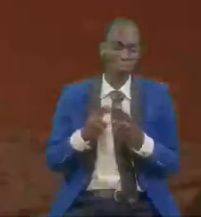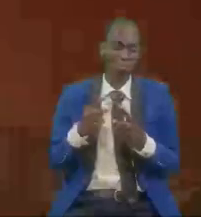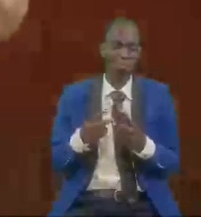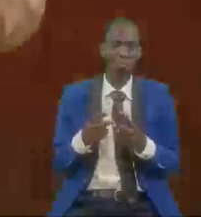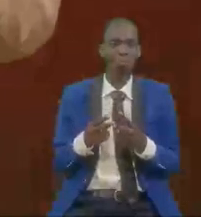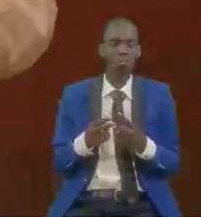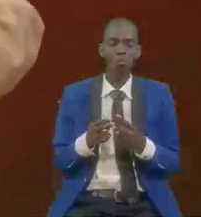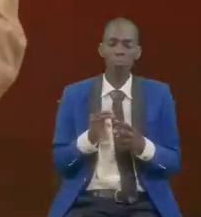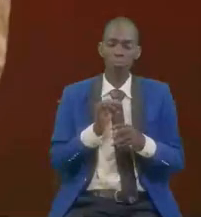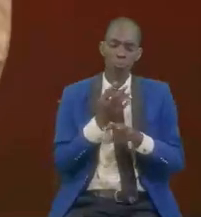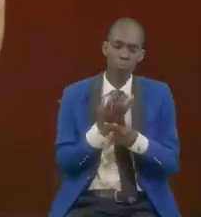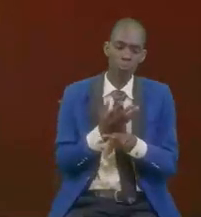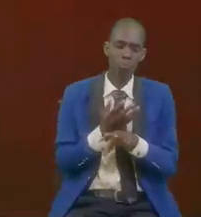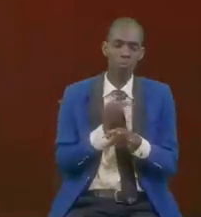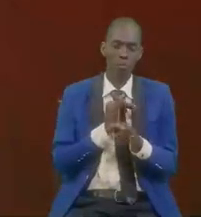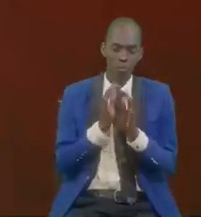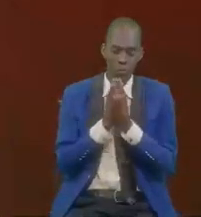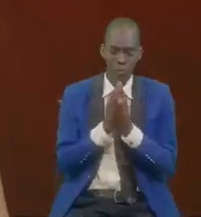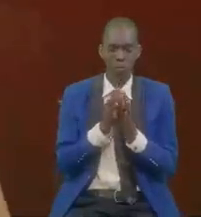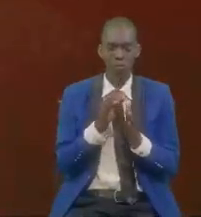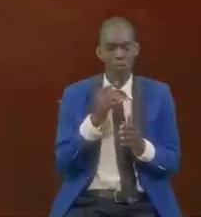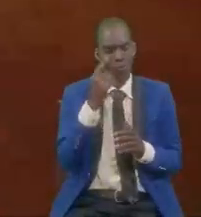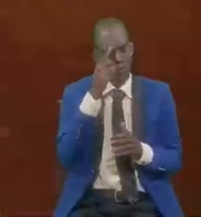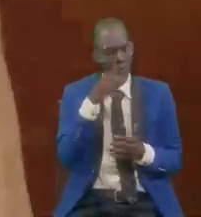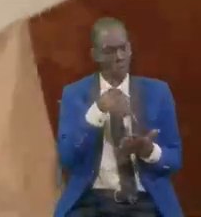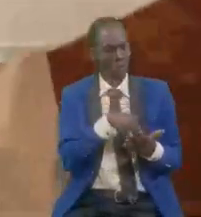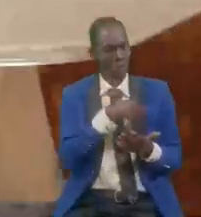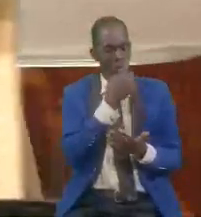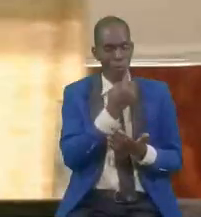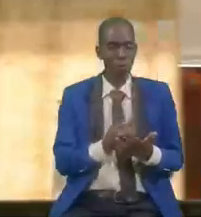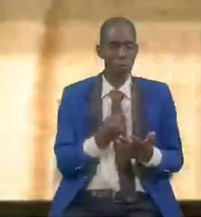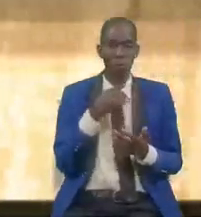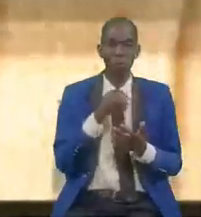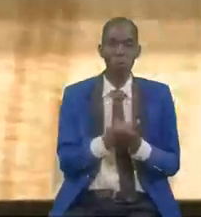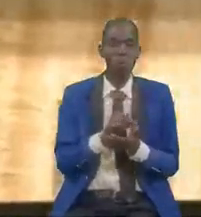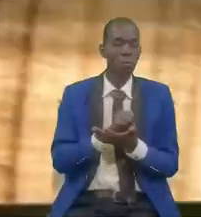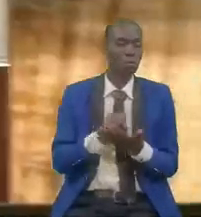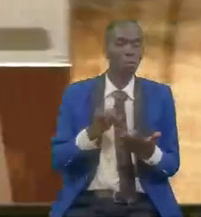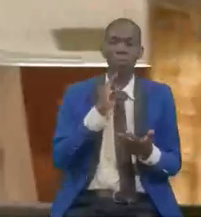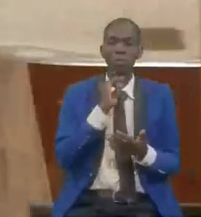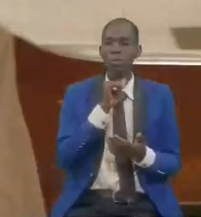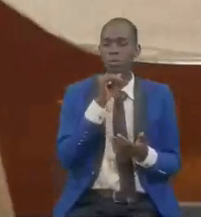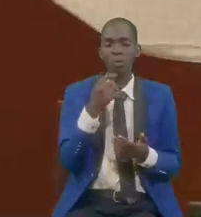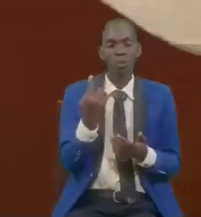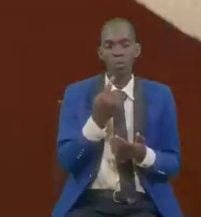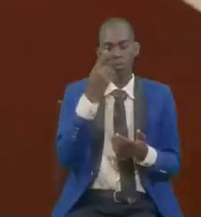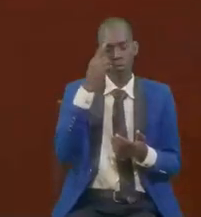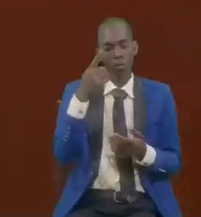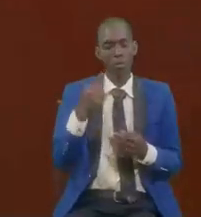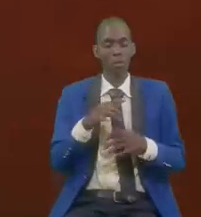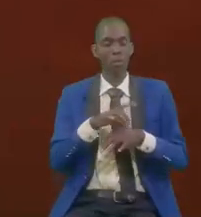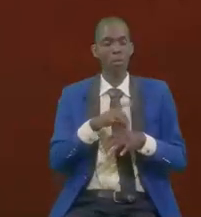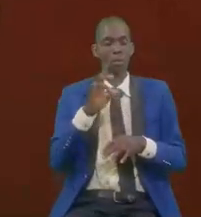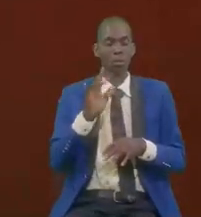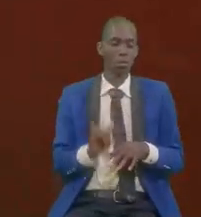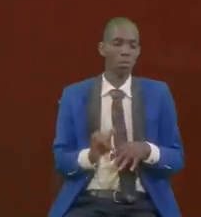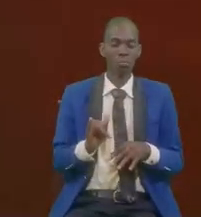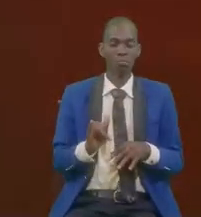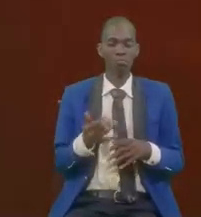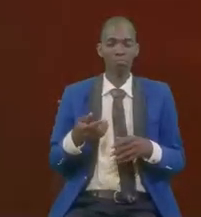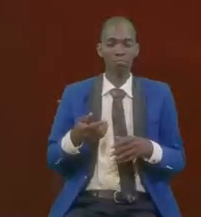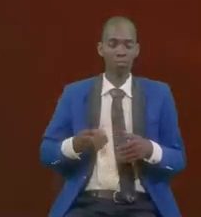n'est pas pour eux seulement que je prie. La sanctification n'est pas pour les premiers chrétiens, seulement